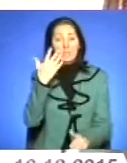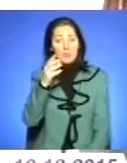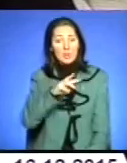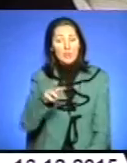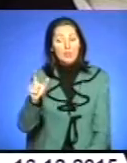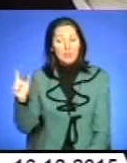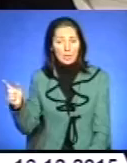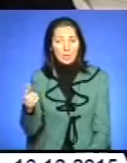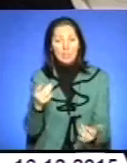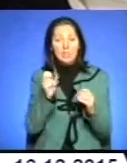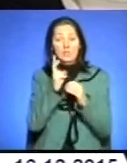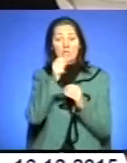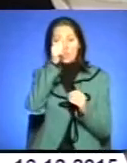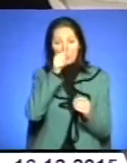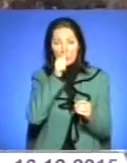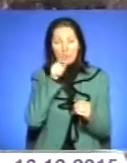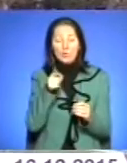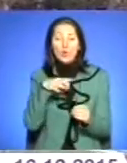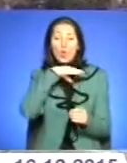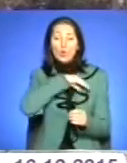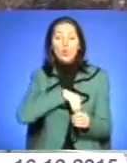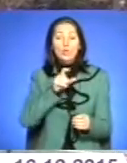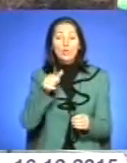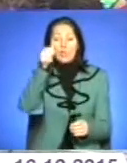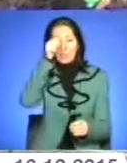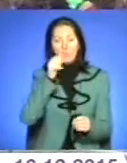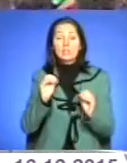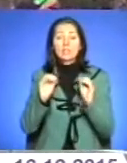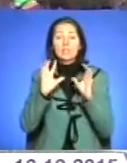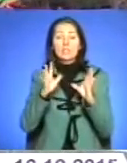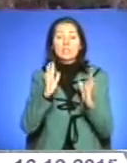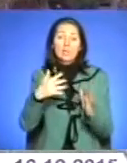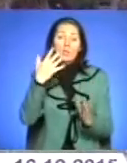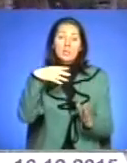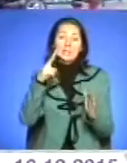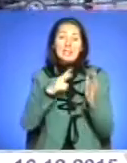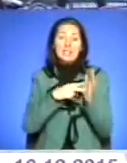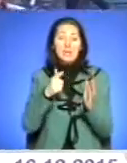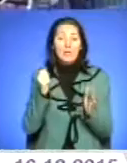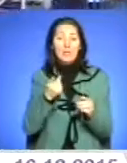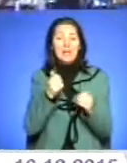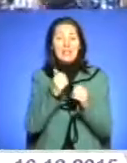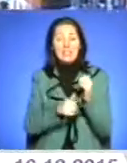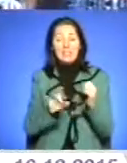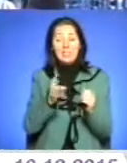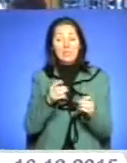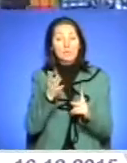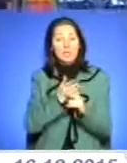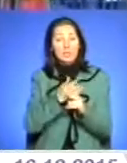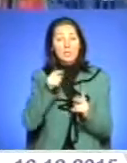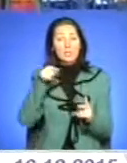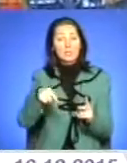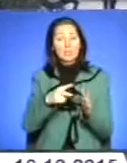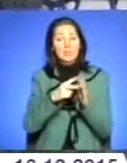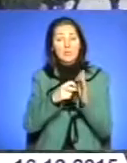громадян і ще на 12 місяців, то доходи людей на місяць зростуть лише на 57 гривень. А середній розмір субсидії –